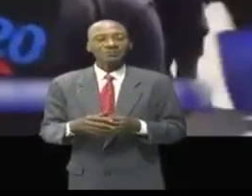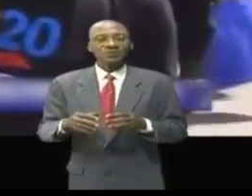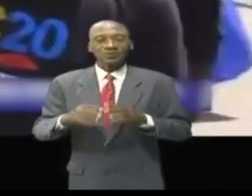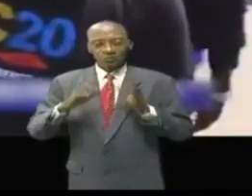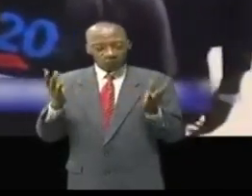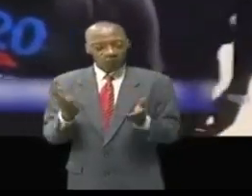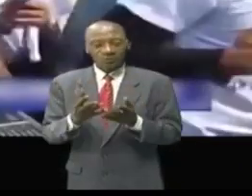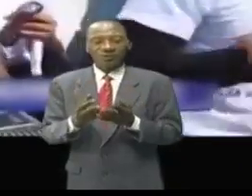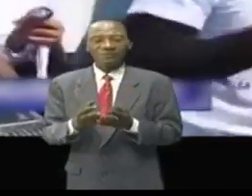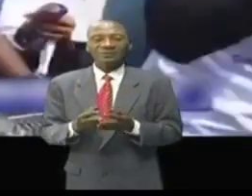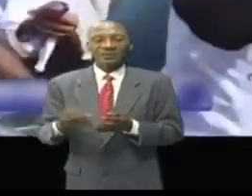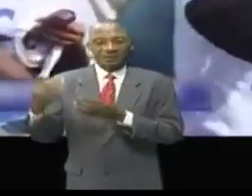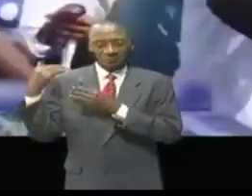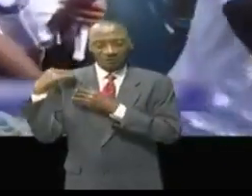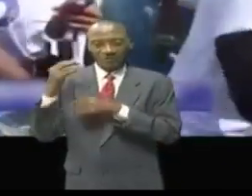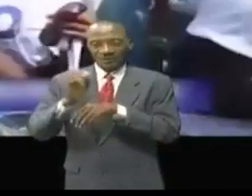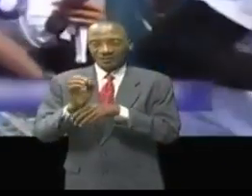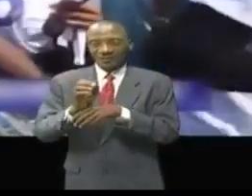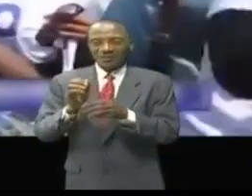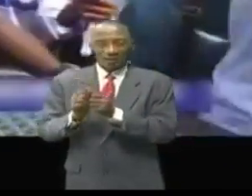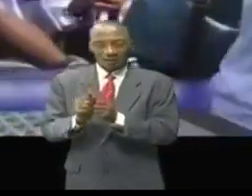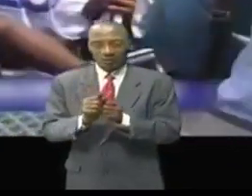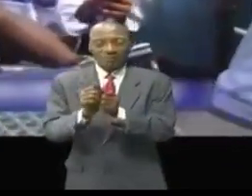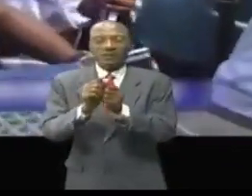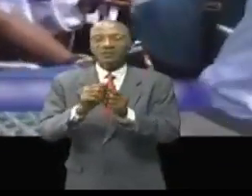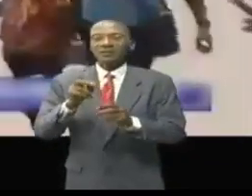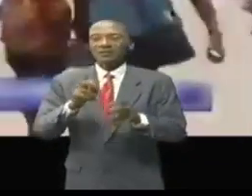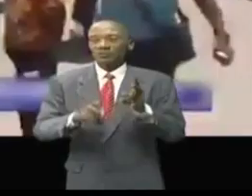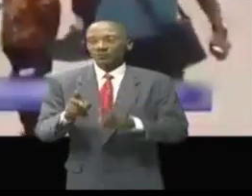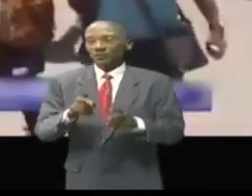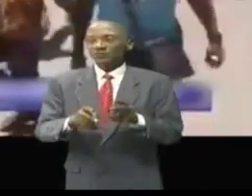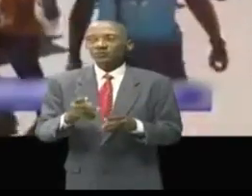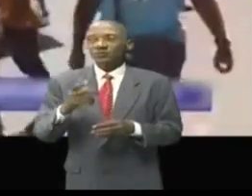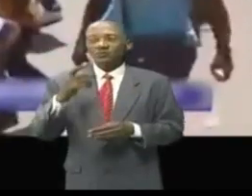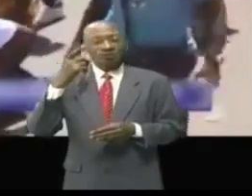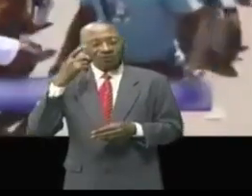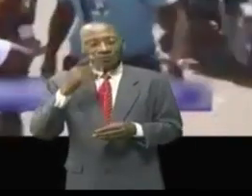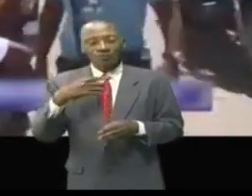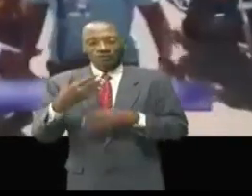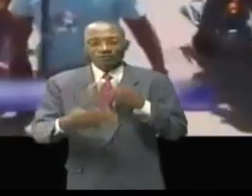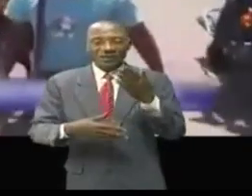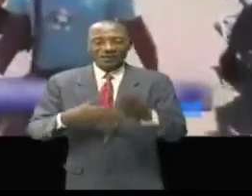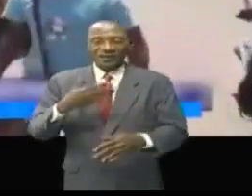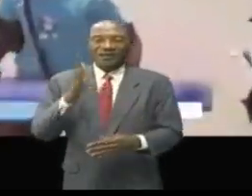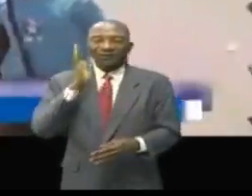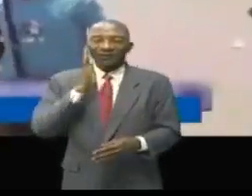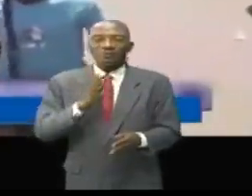la communauté évangélique, la présence de Dieu jusqu'à la dédicace du temple et